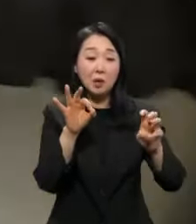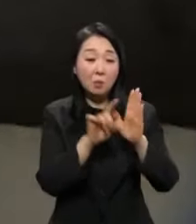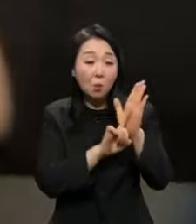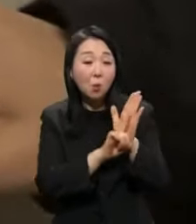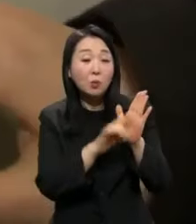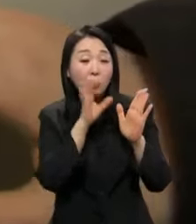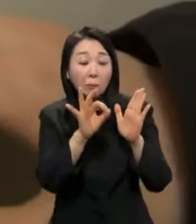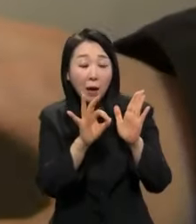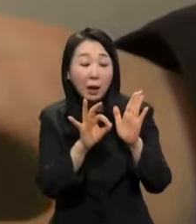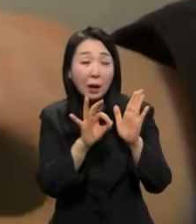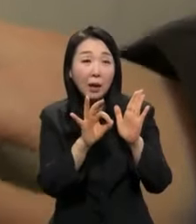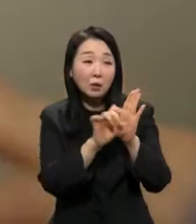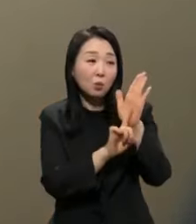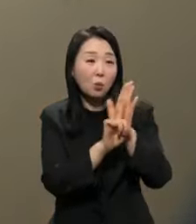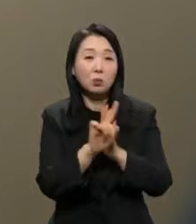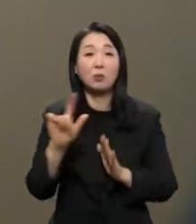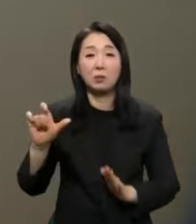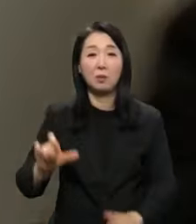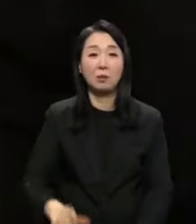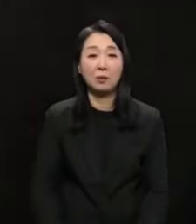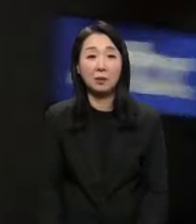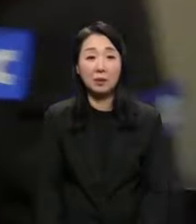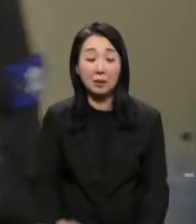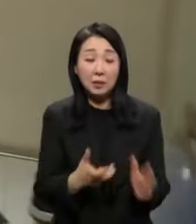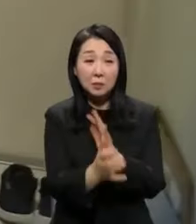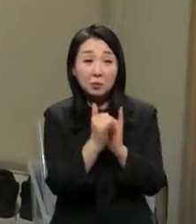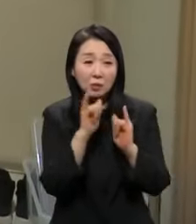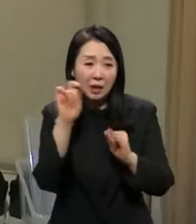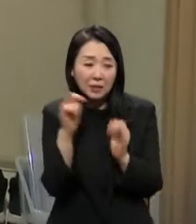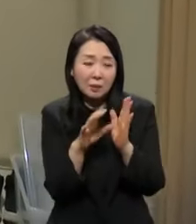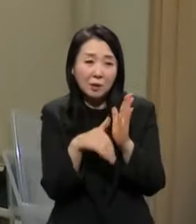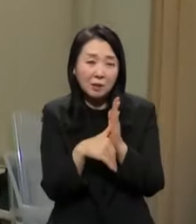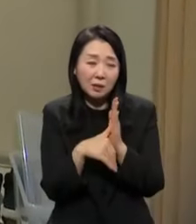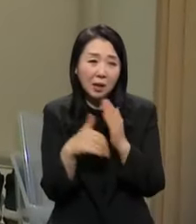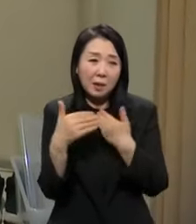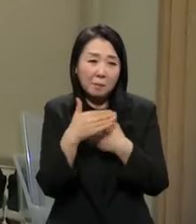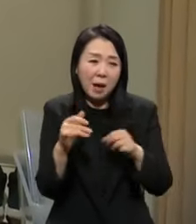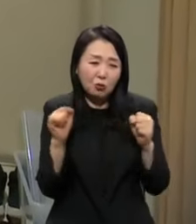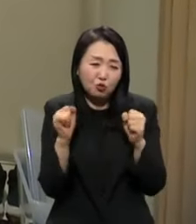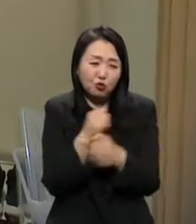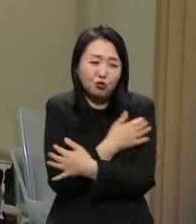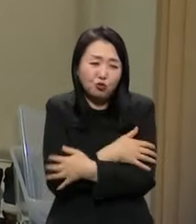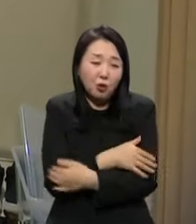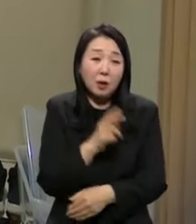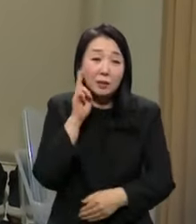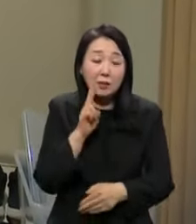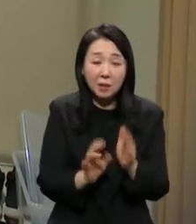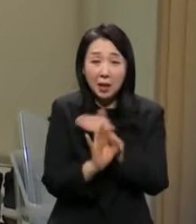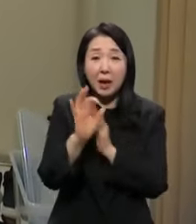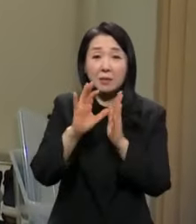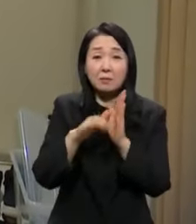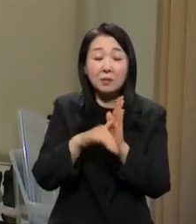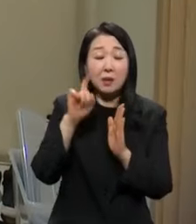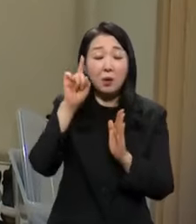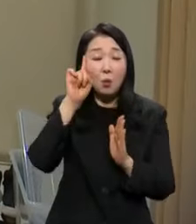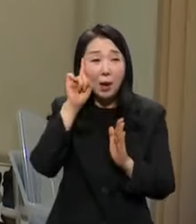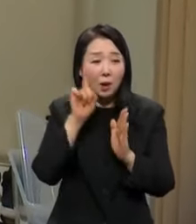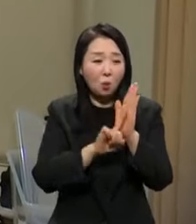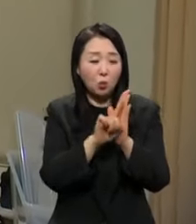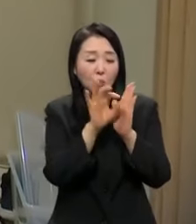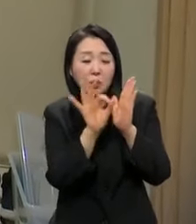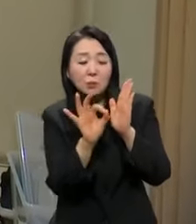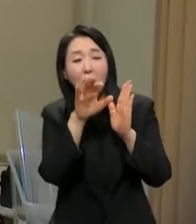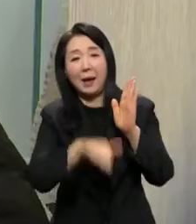온도를 보니 15도라고 나옵니다. 입주자들은 새벽이 되면 방이 더 추워지고 동틀 때쯤엔 10도 아래로 떨어지는